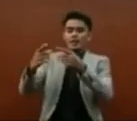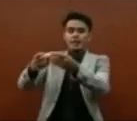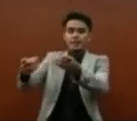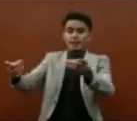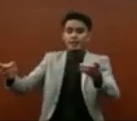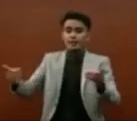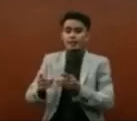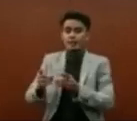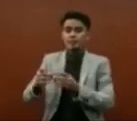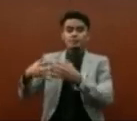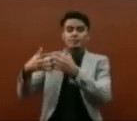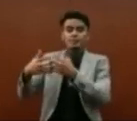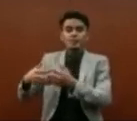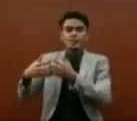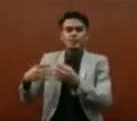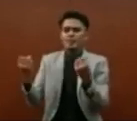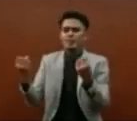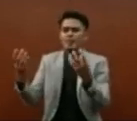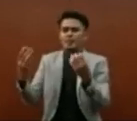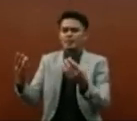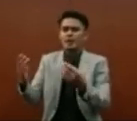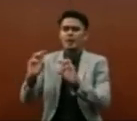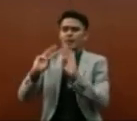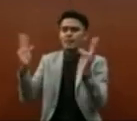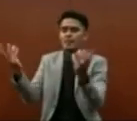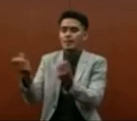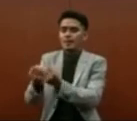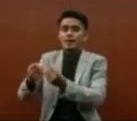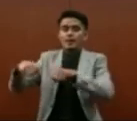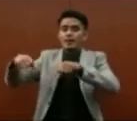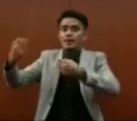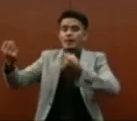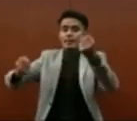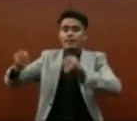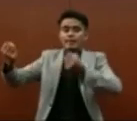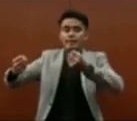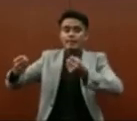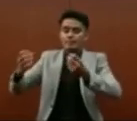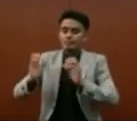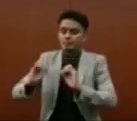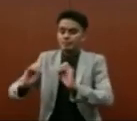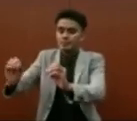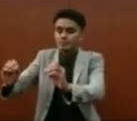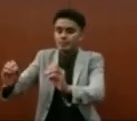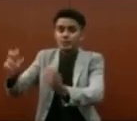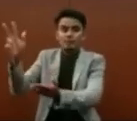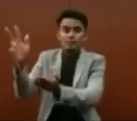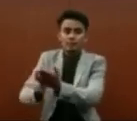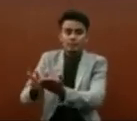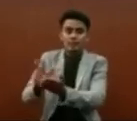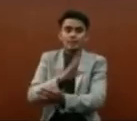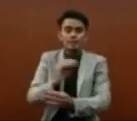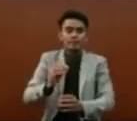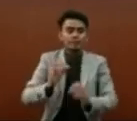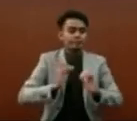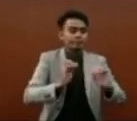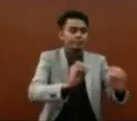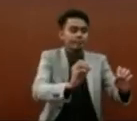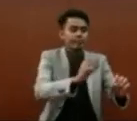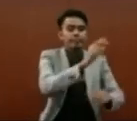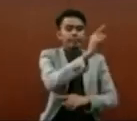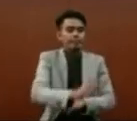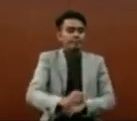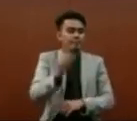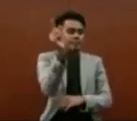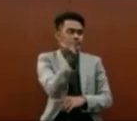dimana wujud lalu banyak bengkel kendaraan sama ada yang beroperasi secara sah dan juga yang beroperasi secara